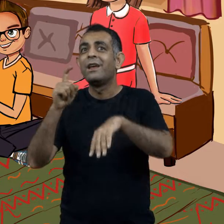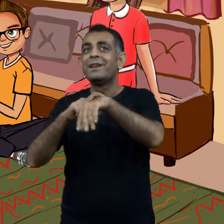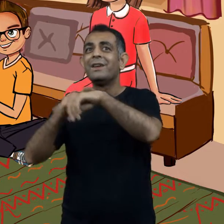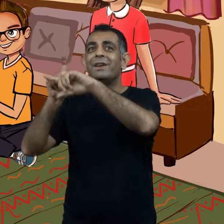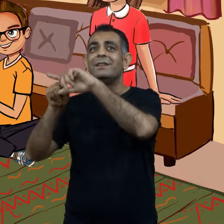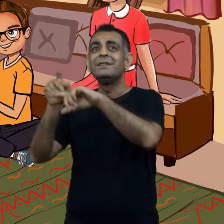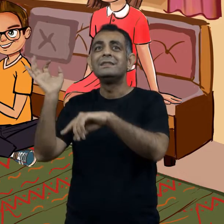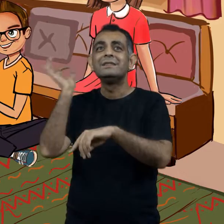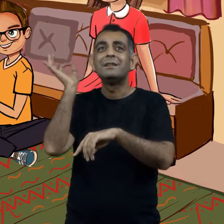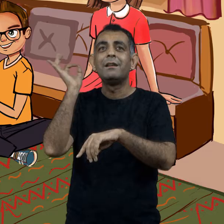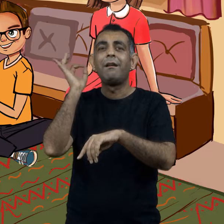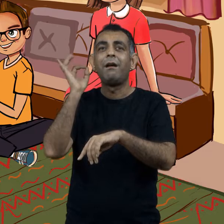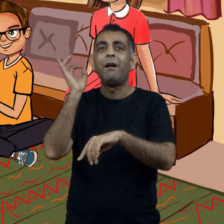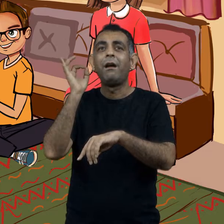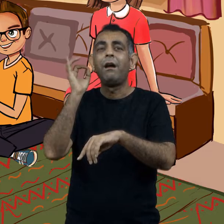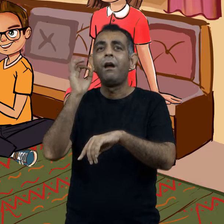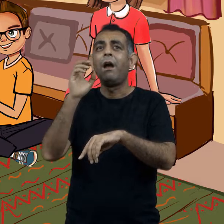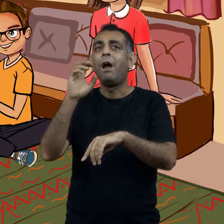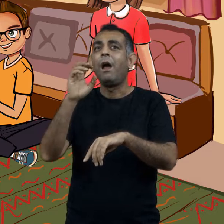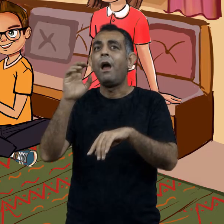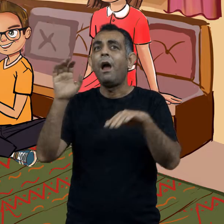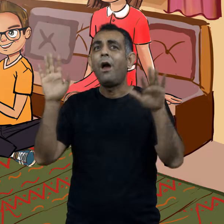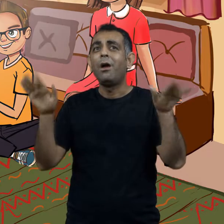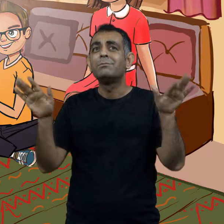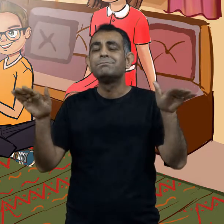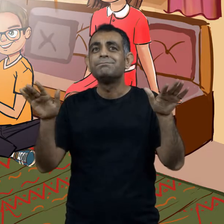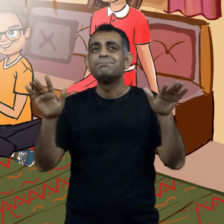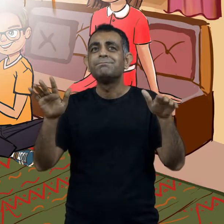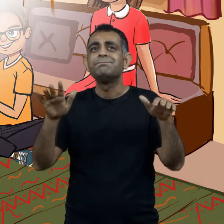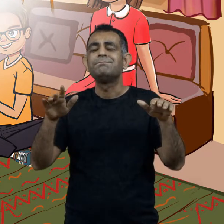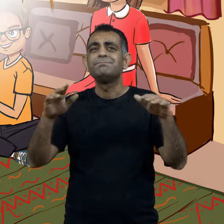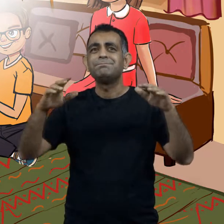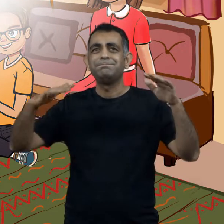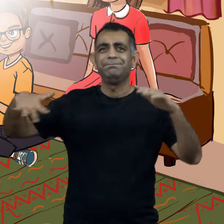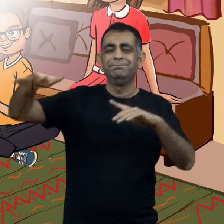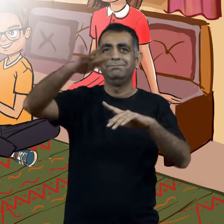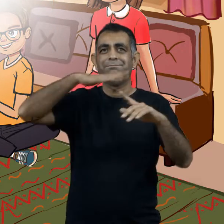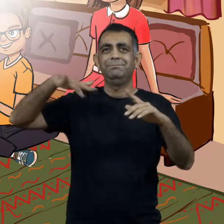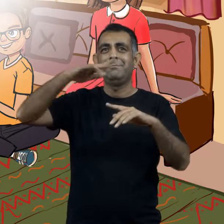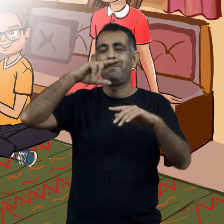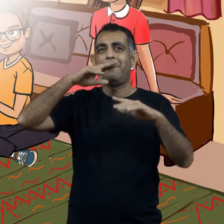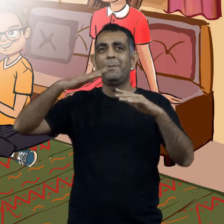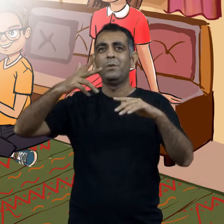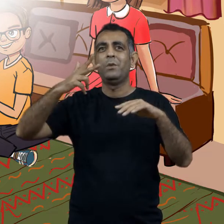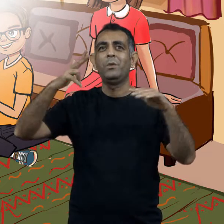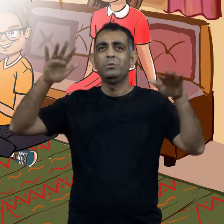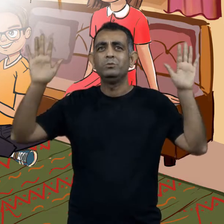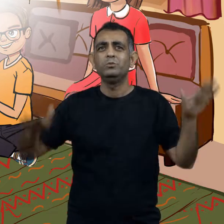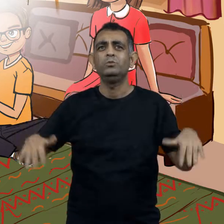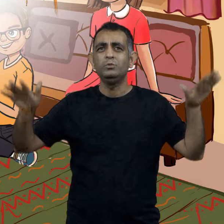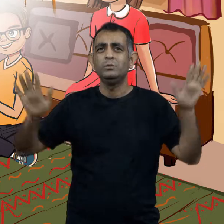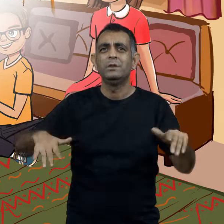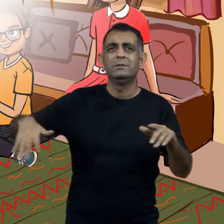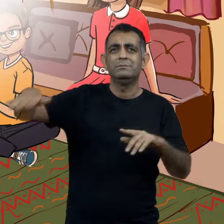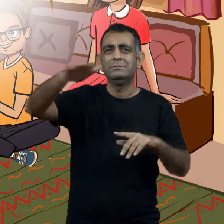diye guguklu saatin sesi duyuldu. Amesya birdenbire bütün görkemiyle odada parıldamaya başladı.